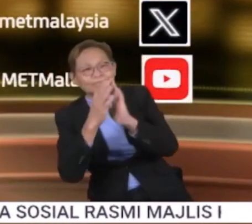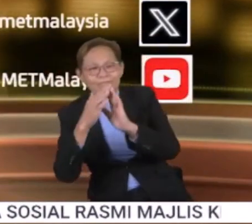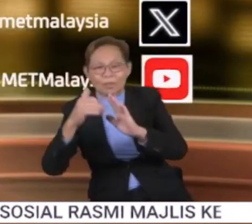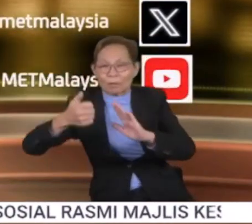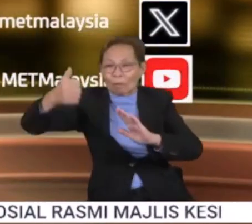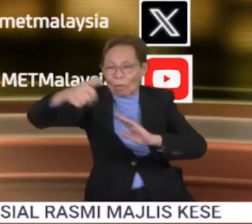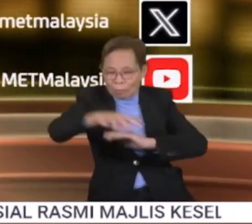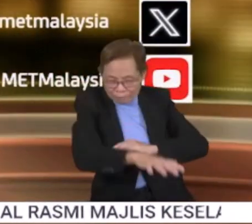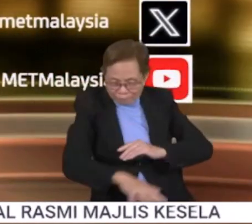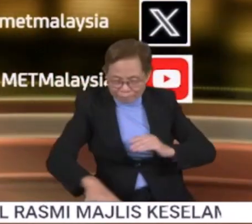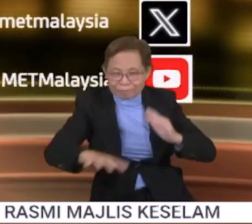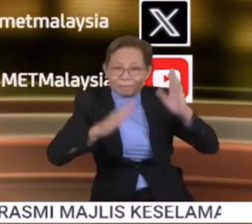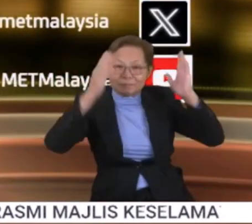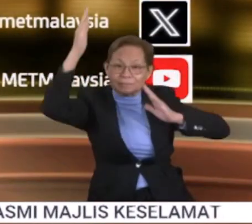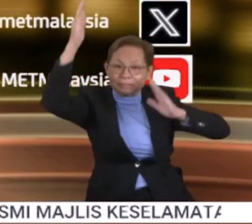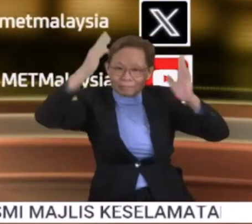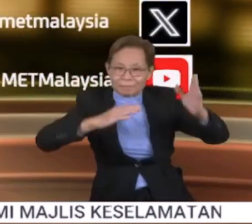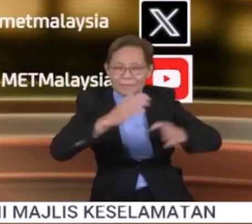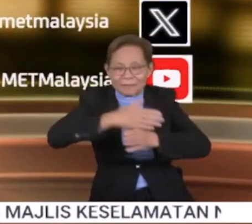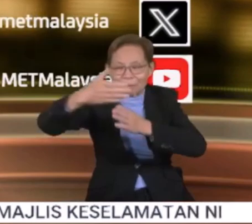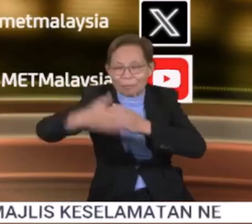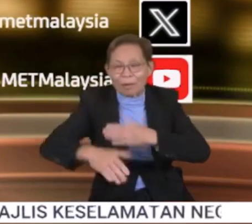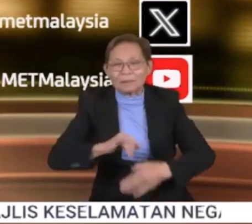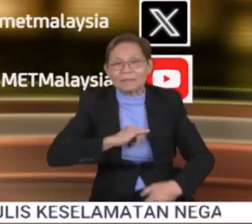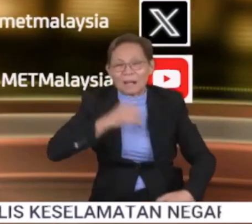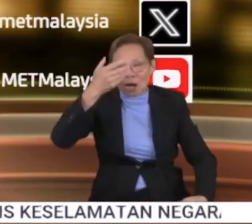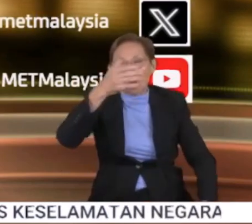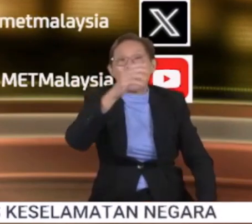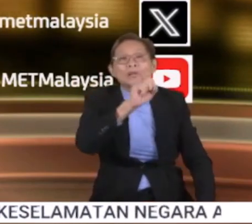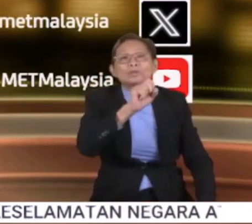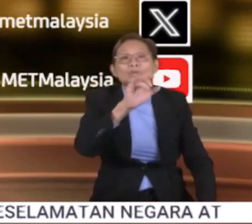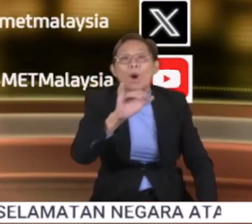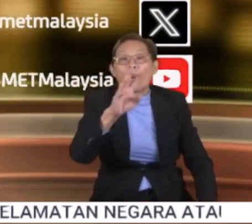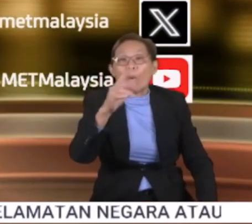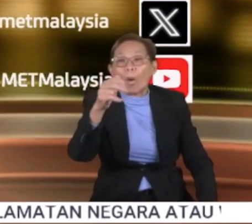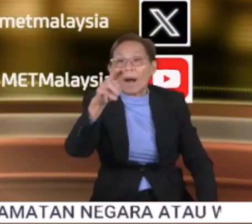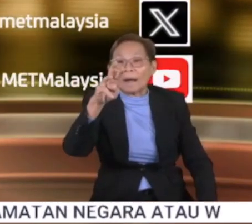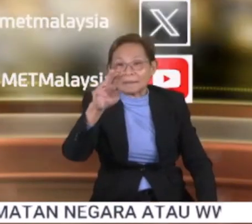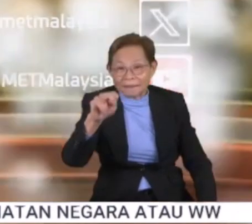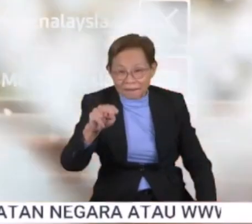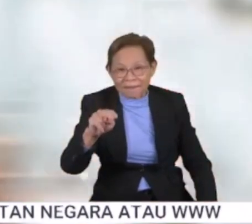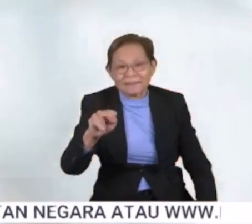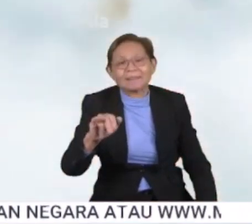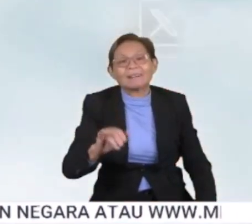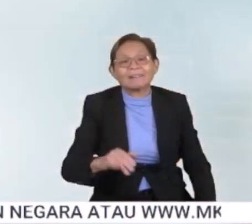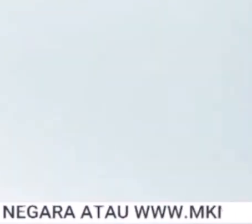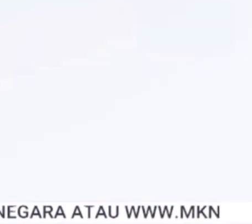bandar-bandar utama di seluruh Malaysia. Sekian, saya Wani Yahya. Assalamualaikum.